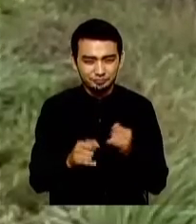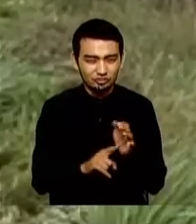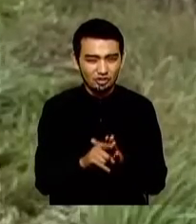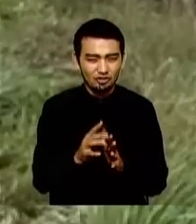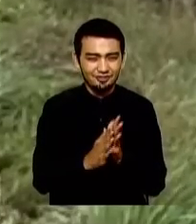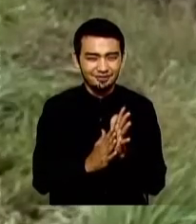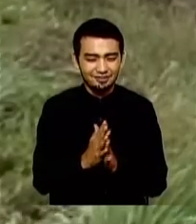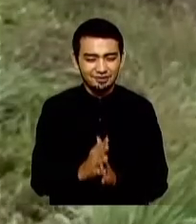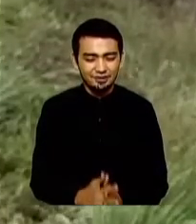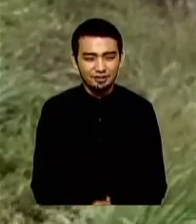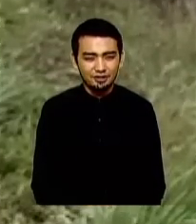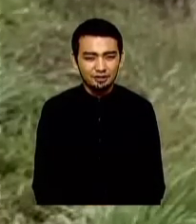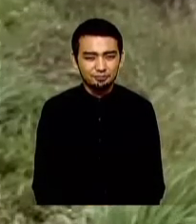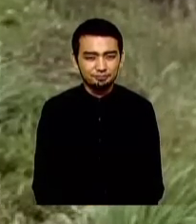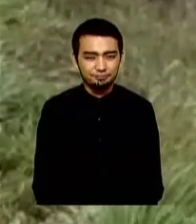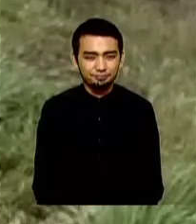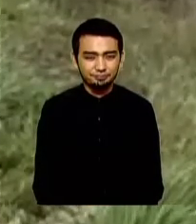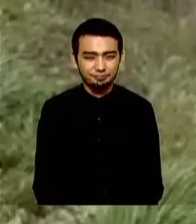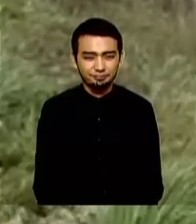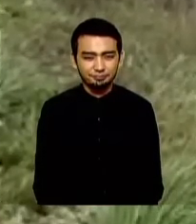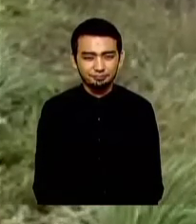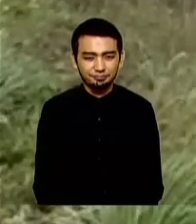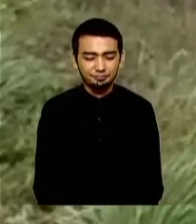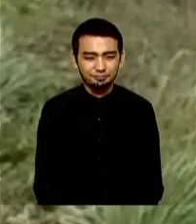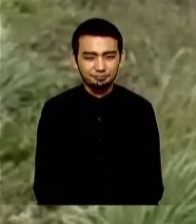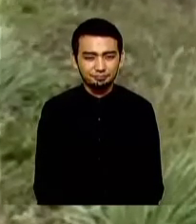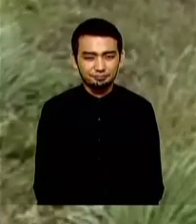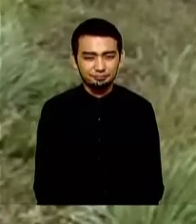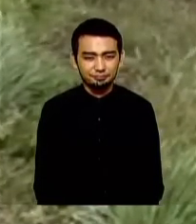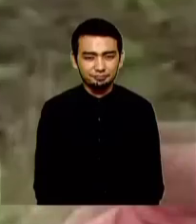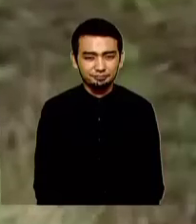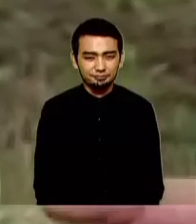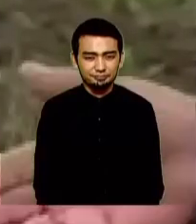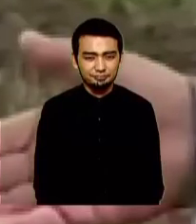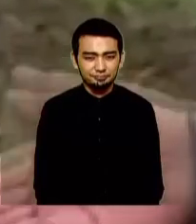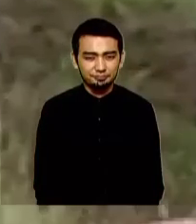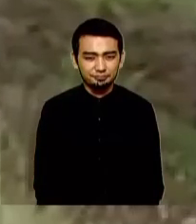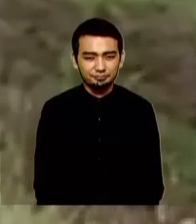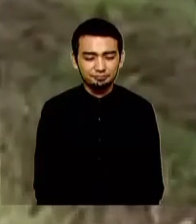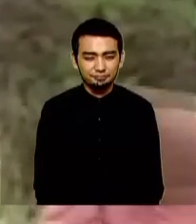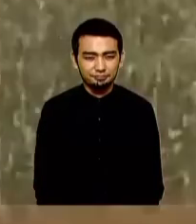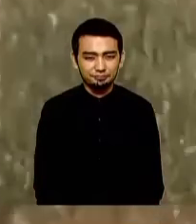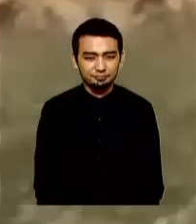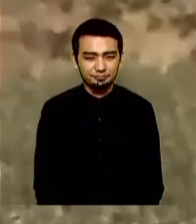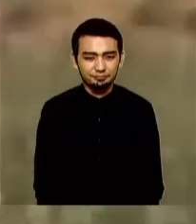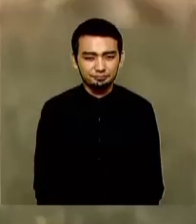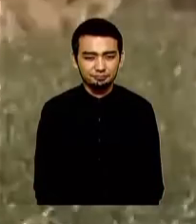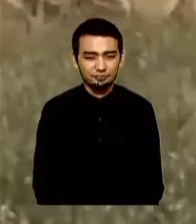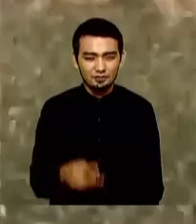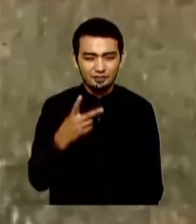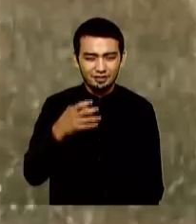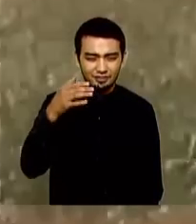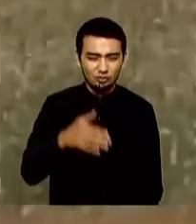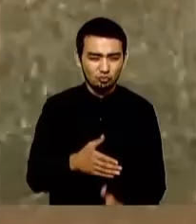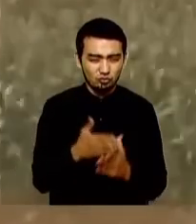жыл мына диқтың басы көбейіп жатыр. Соған бірдеңе істеу керек. Үкімет көмектесу керек. 200 мыңға